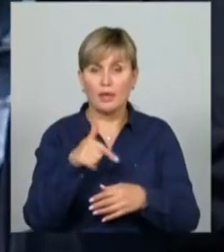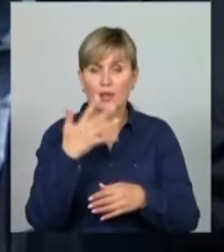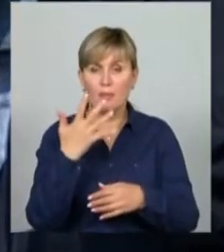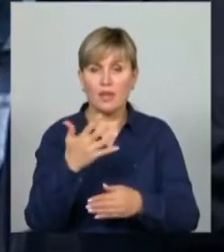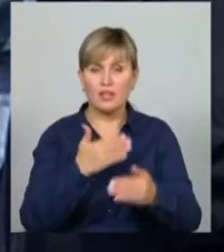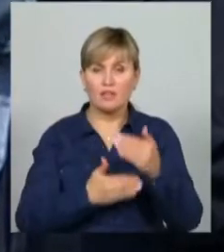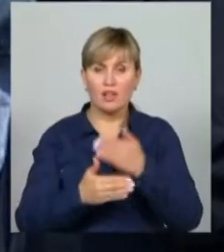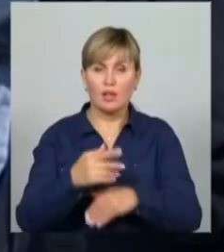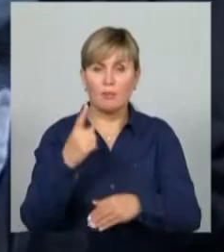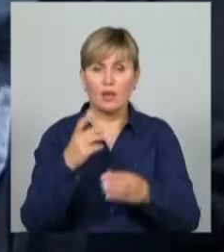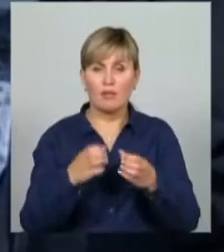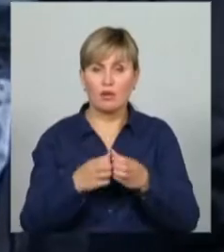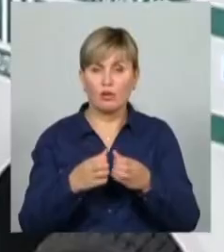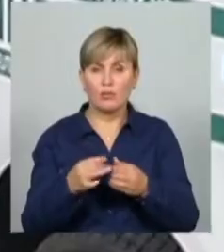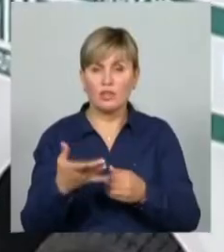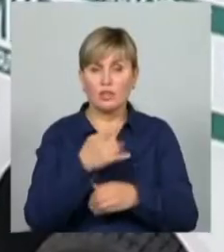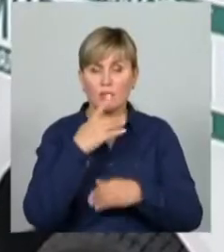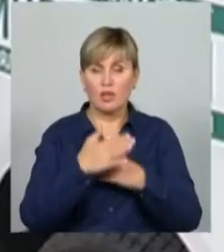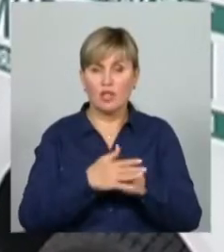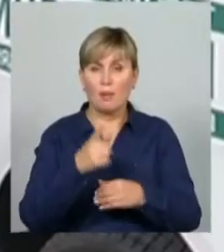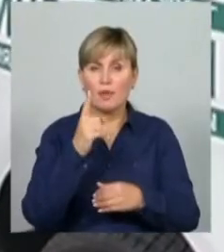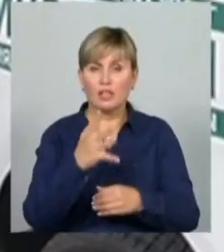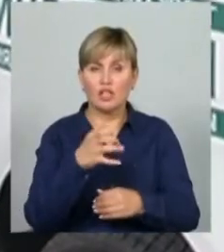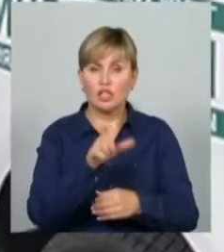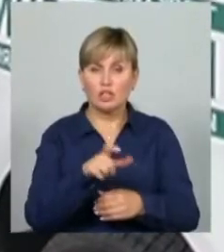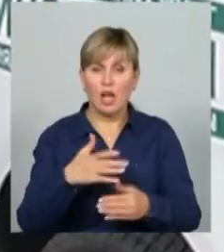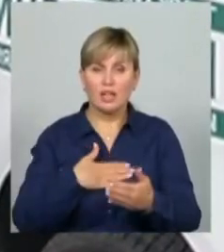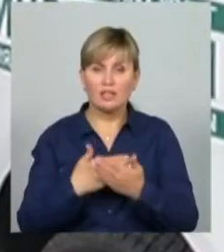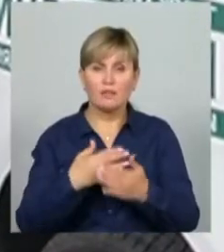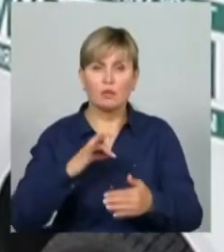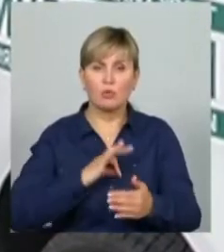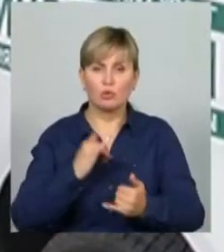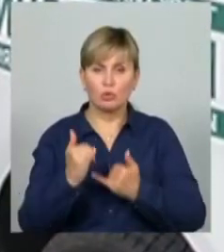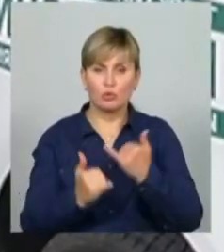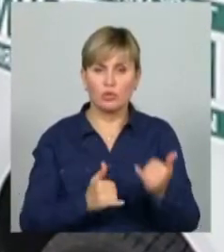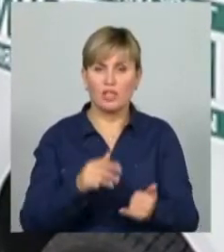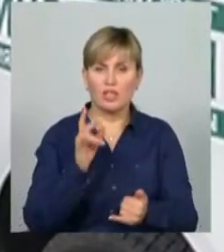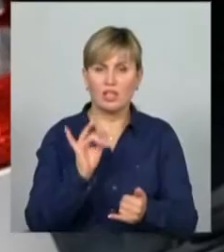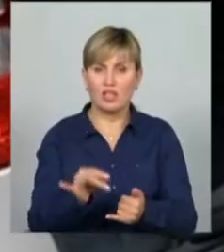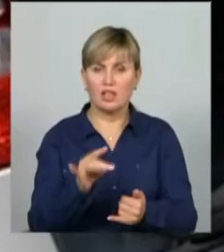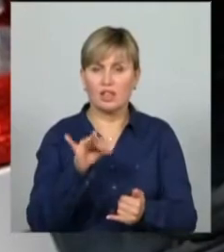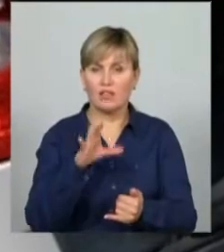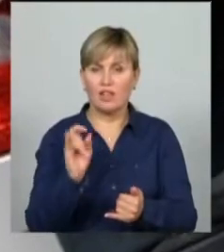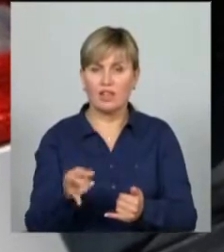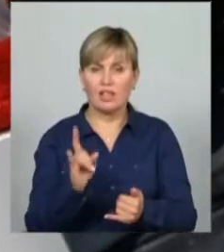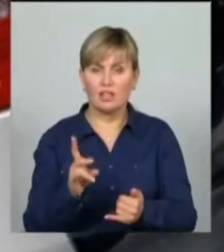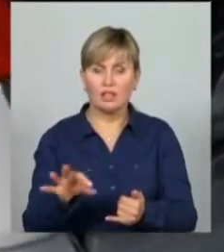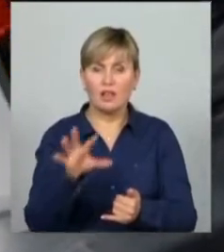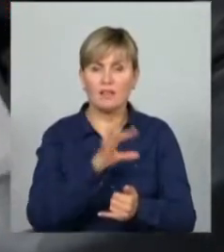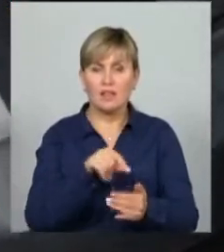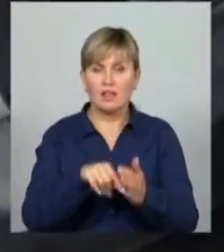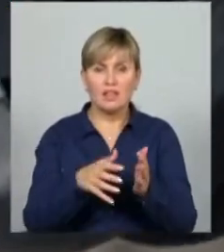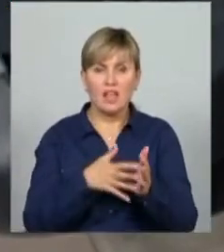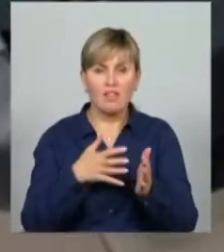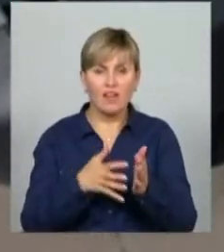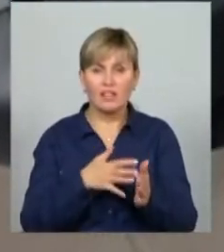5500 инвалидов первой группы. Из них почти 1500 человек активно пользуются услугами инватакси. Но на всех таксомоторов не